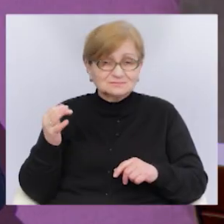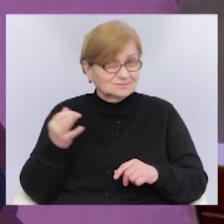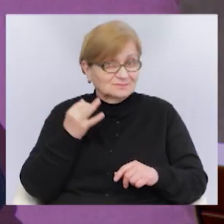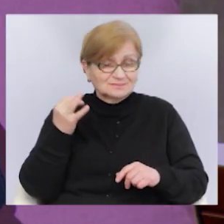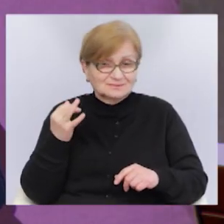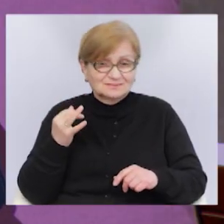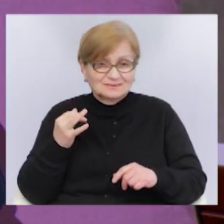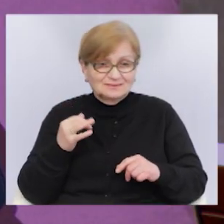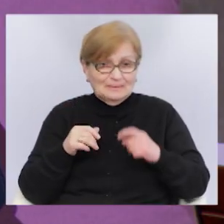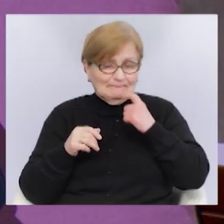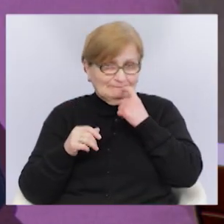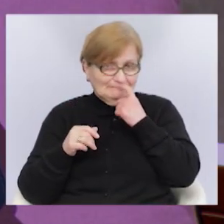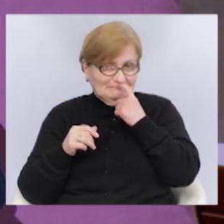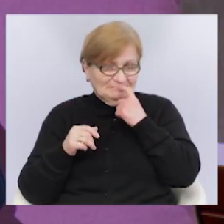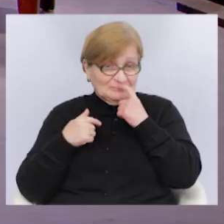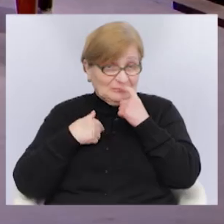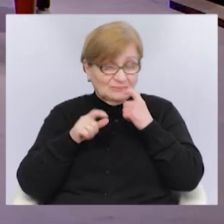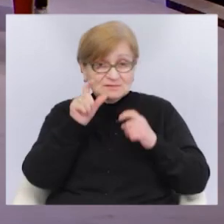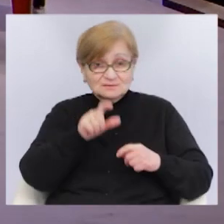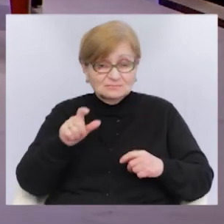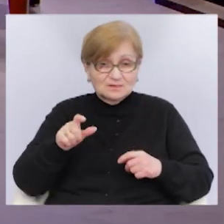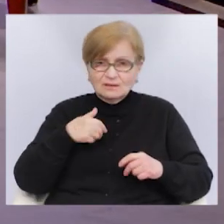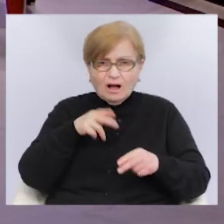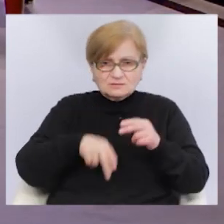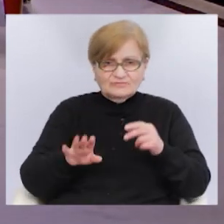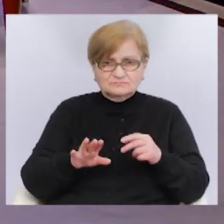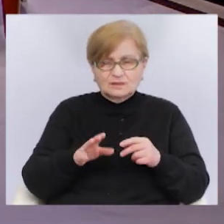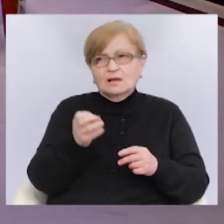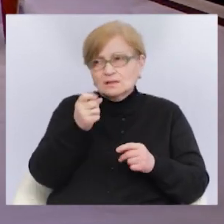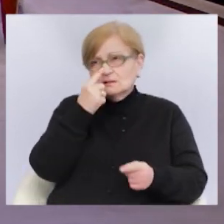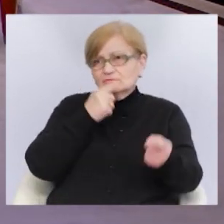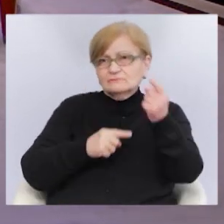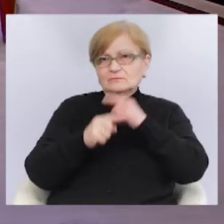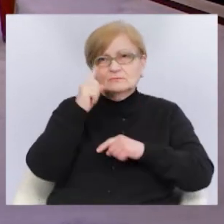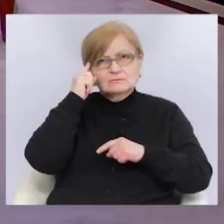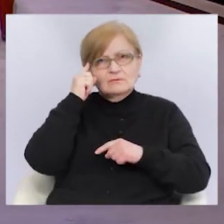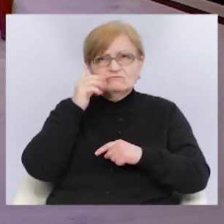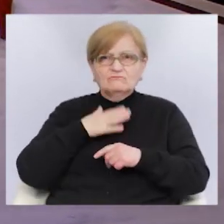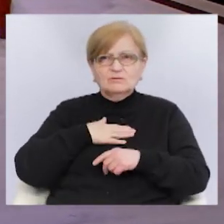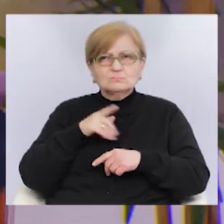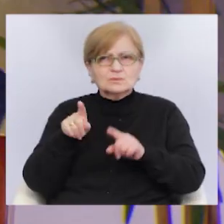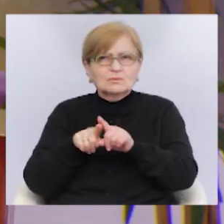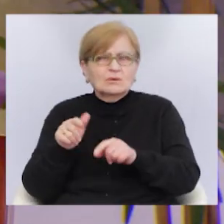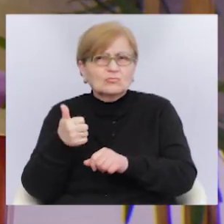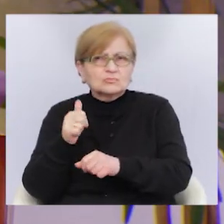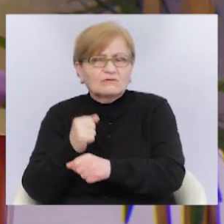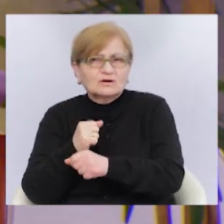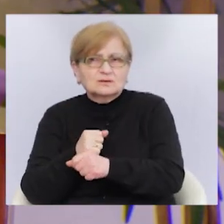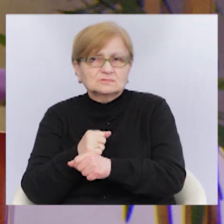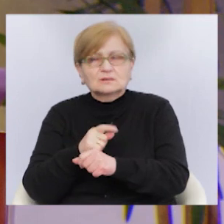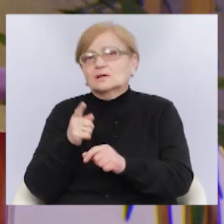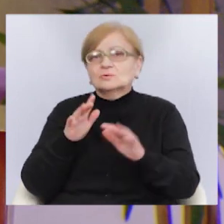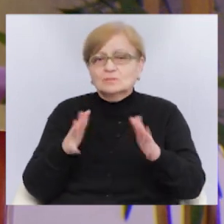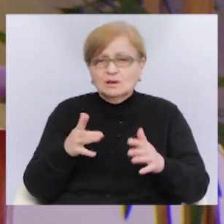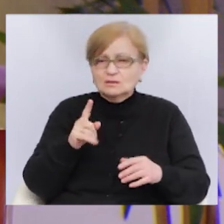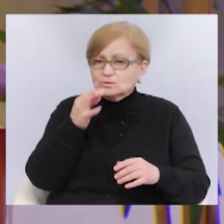საინტერესო. ადამიანები აქ არ ვამთავრებთ ამ ყველაფერს. ჩვენ ვიწყებთ ისო ფიქრს. ნეტა ესე გამეკეთებინა. რატომ მოხდა ეს? რატომ